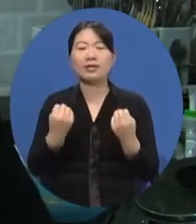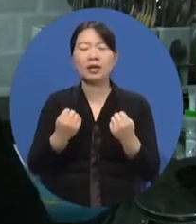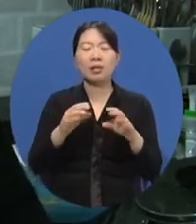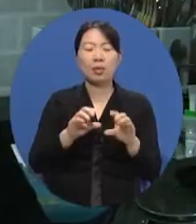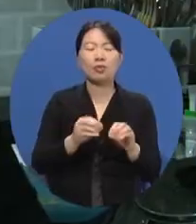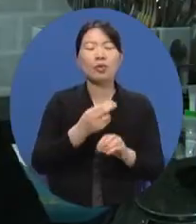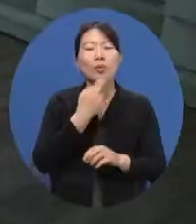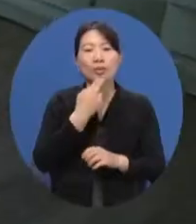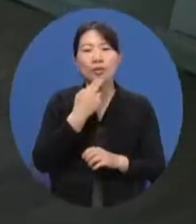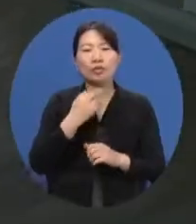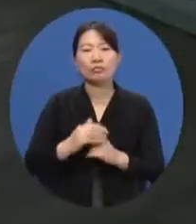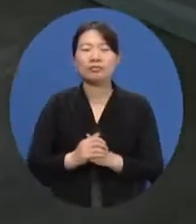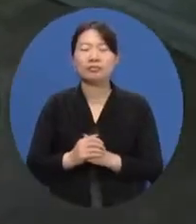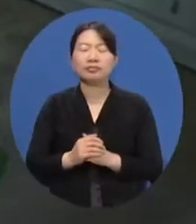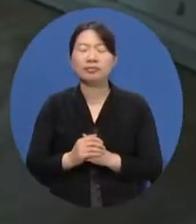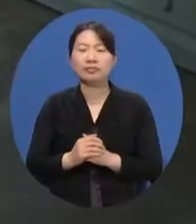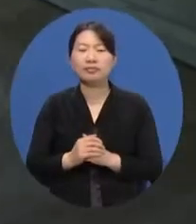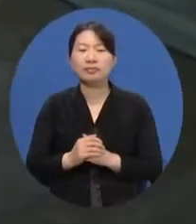멈추지 않고.